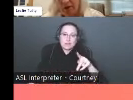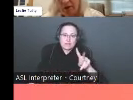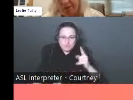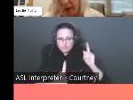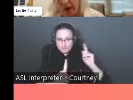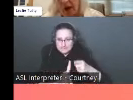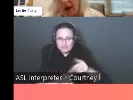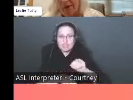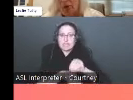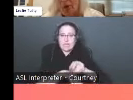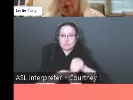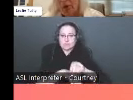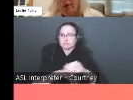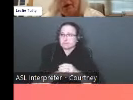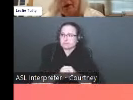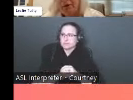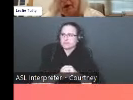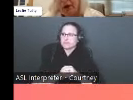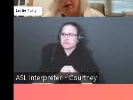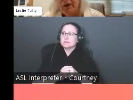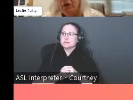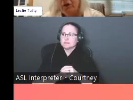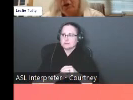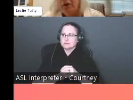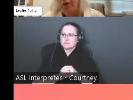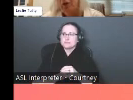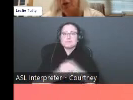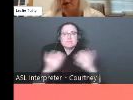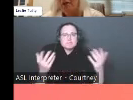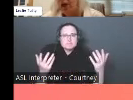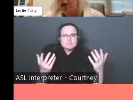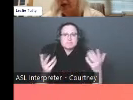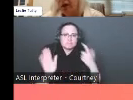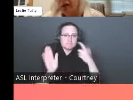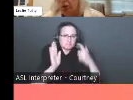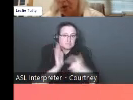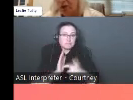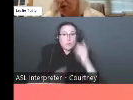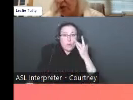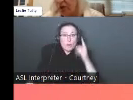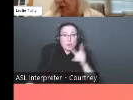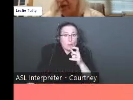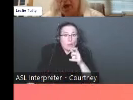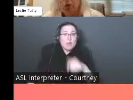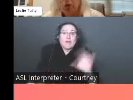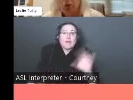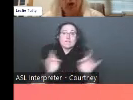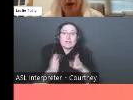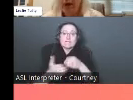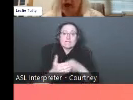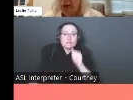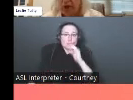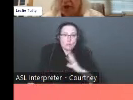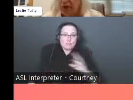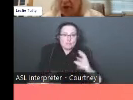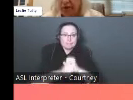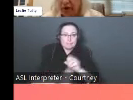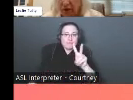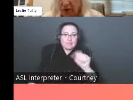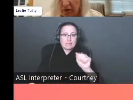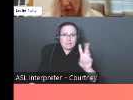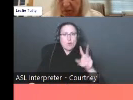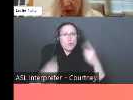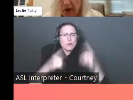Et voici de l'information sur le counseling, l'intervention propre à la violence conjugale. Ça a été identifié comme un